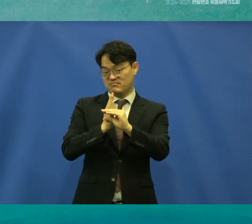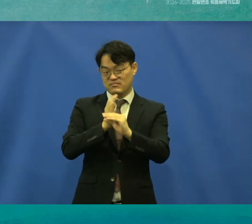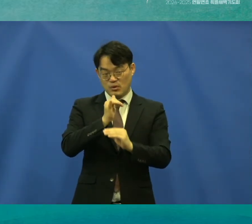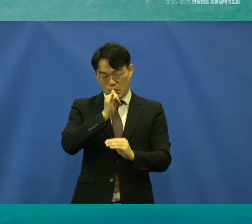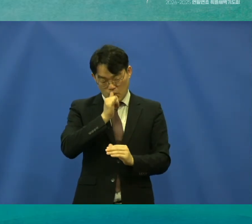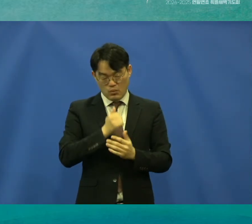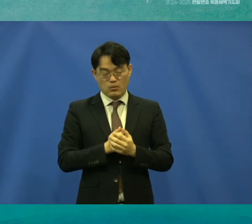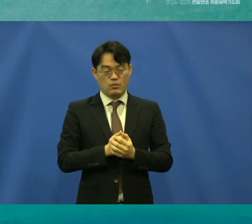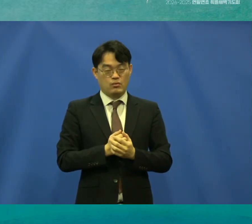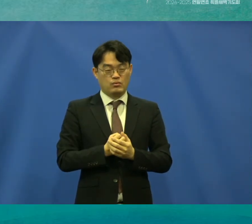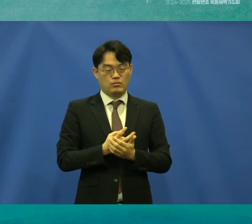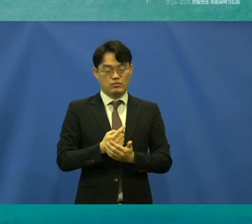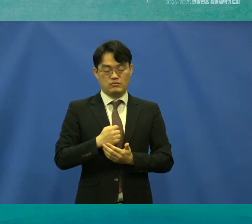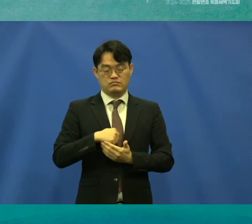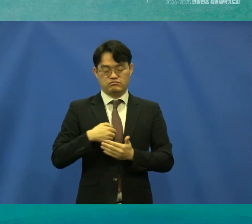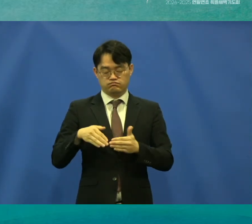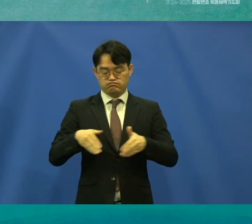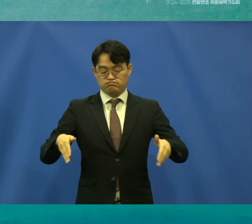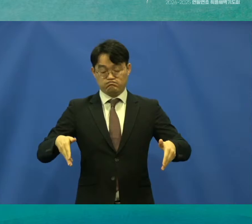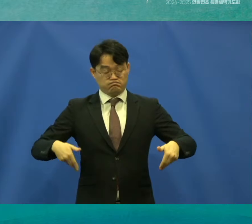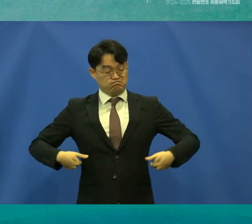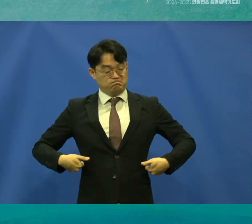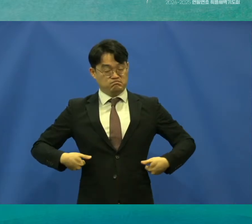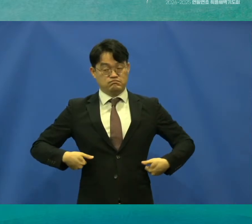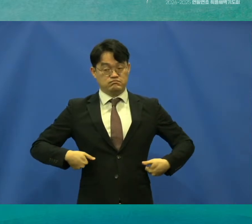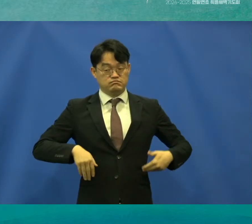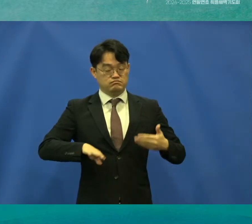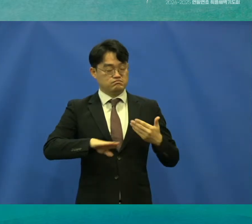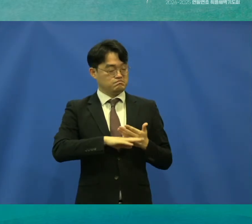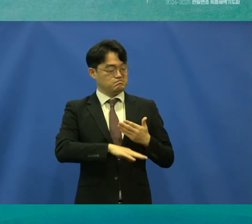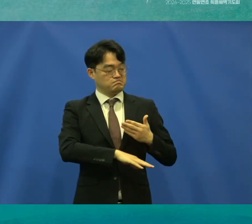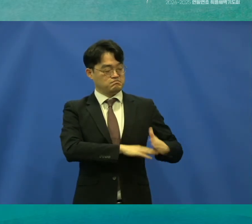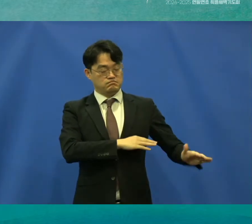굉장히 자기 외에 다른 것에 대해서는 너무 무심한